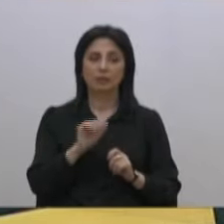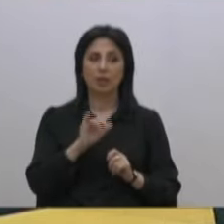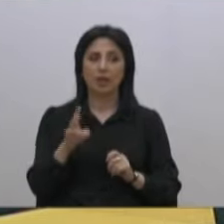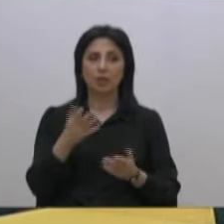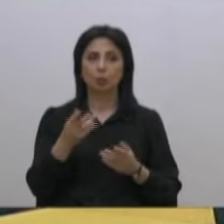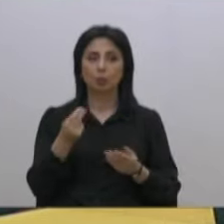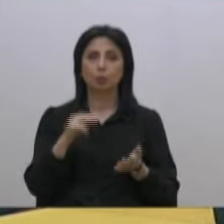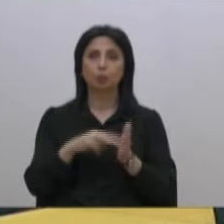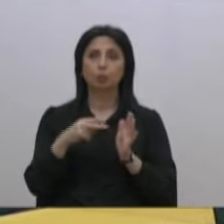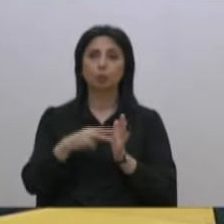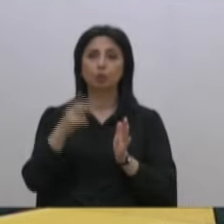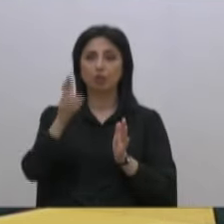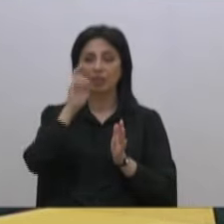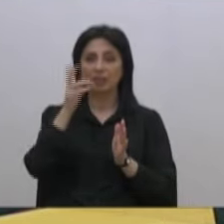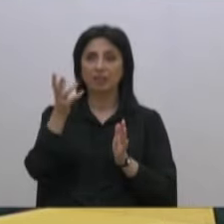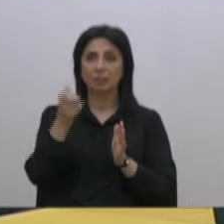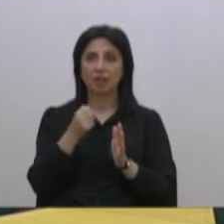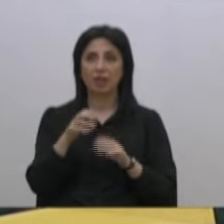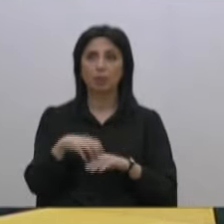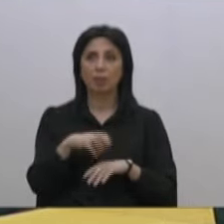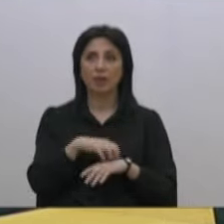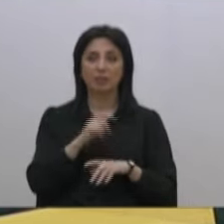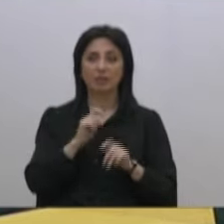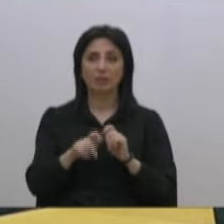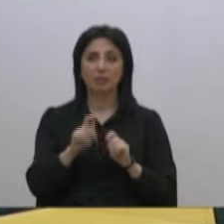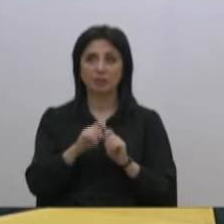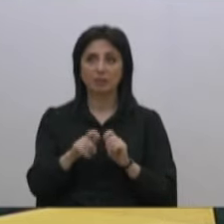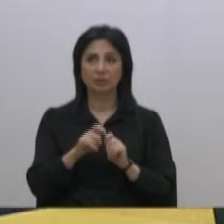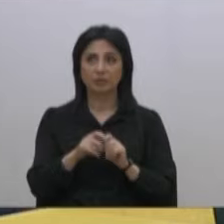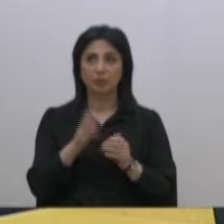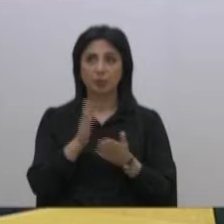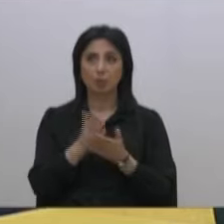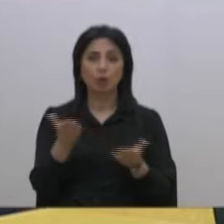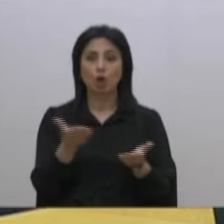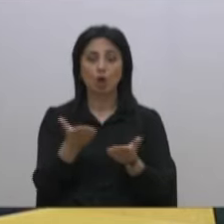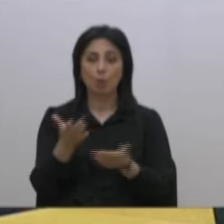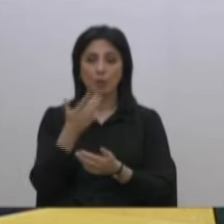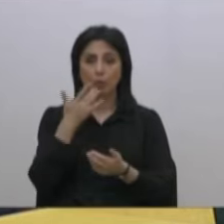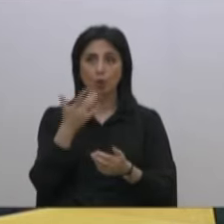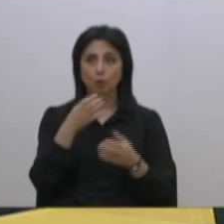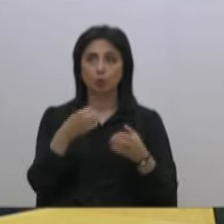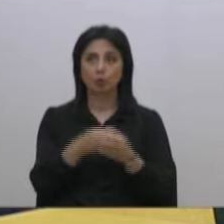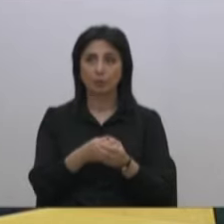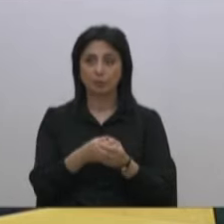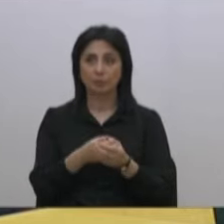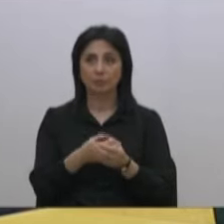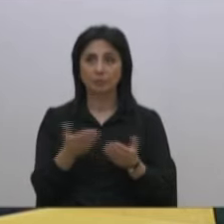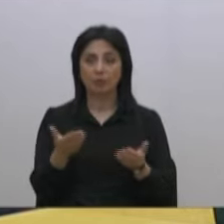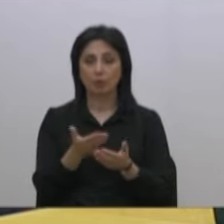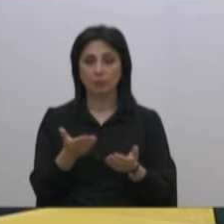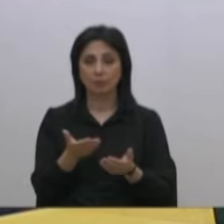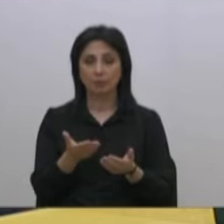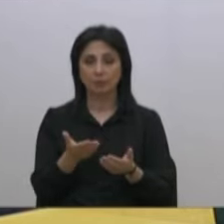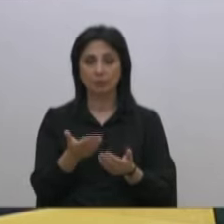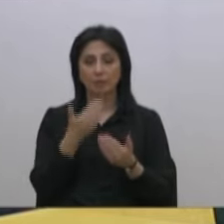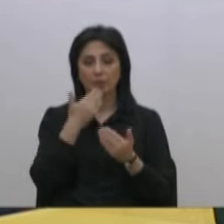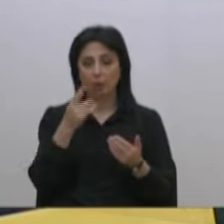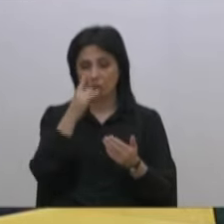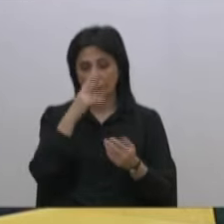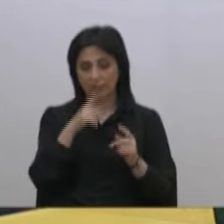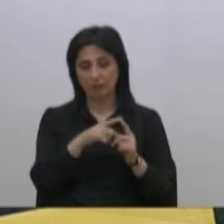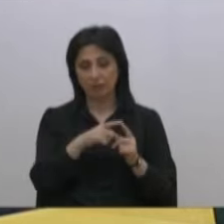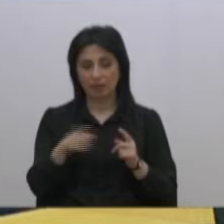თუნდაც ბიუჯეტიდან მიღებული პარტიული დაფინანსებით მქონე რომელიმე პოლიტიკური ჯგუფი, რომელიც ბოლო